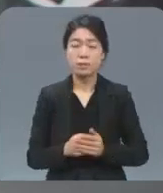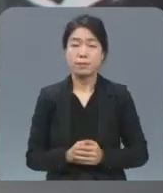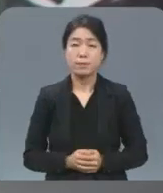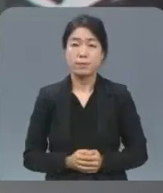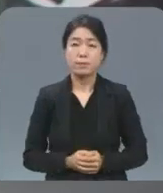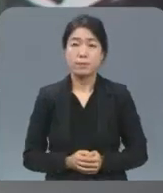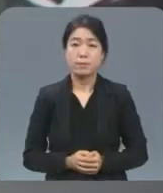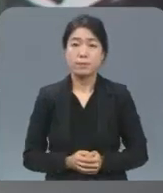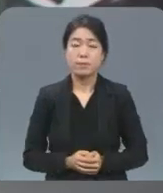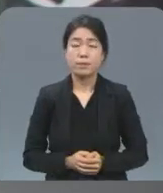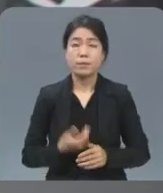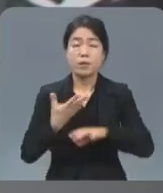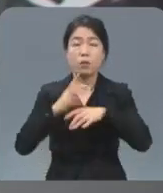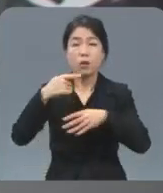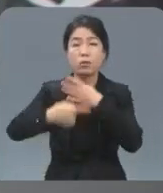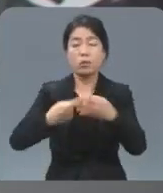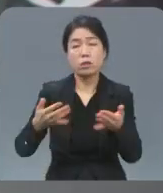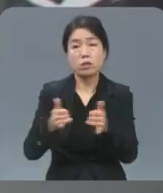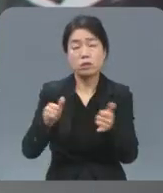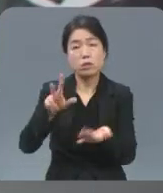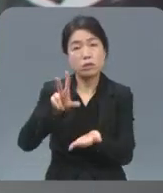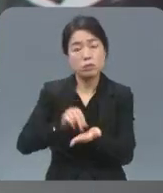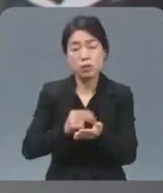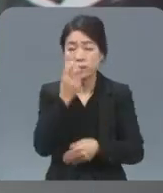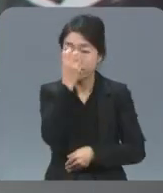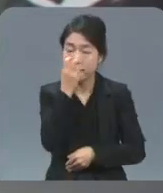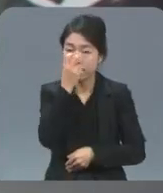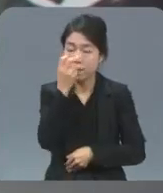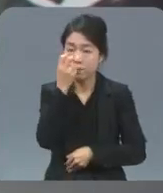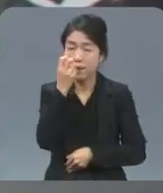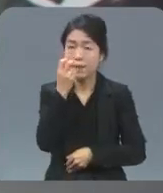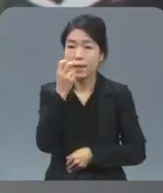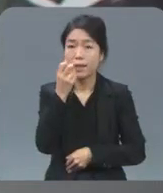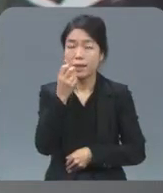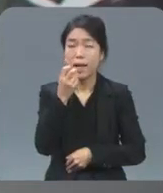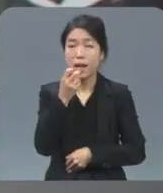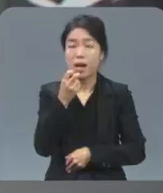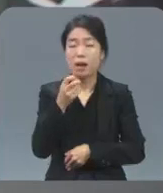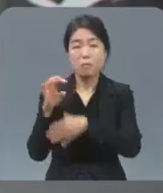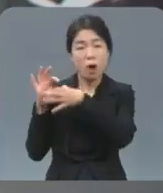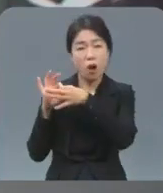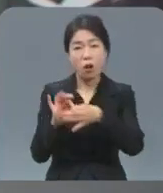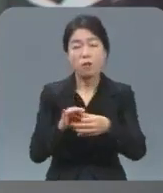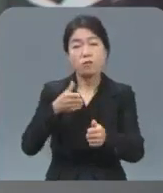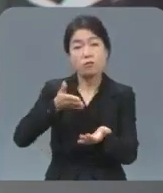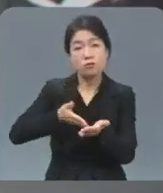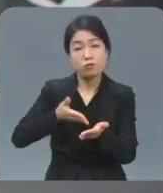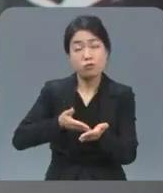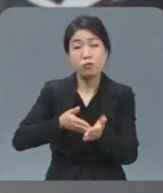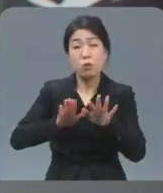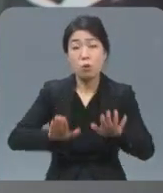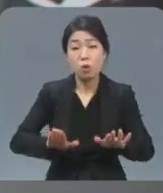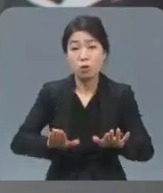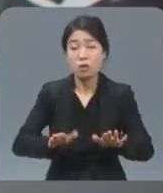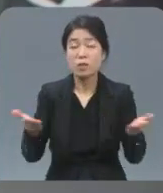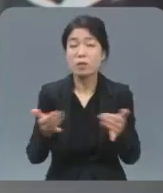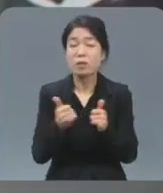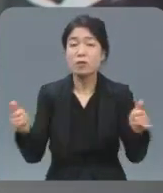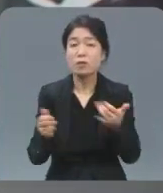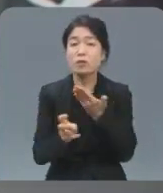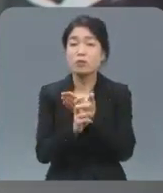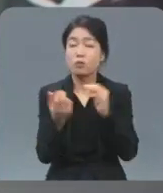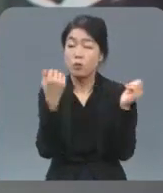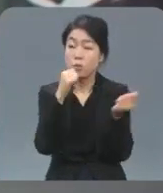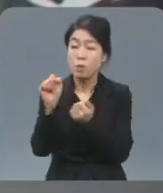있습니다. 외국인 계절 근로자 문제를 점검하는 연속기획. 오늘은 근로자 무단 이탈 방지 대책의